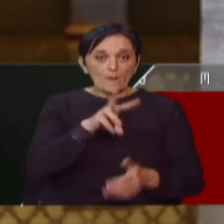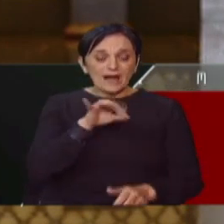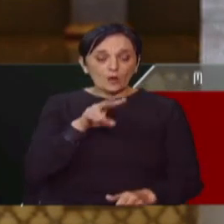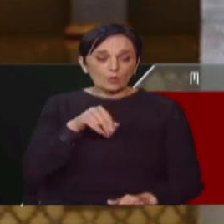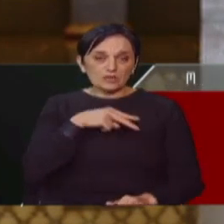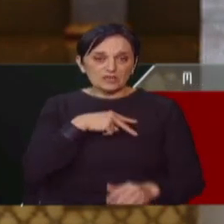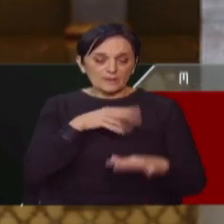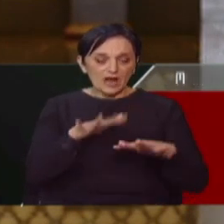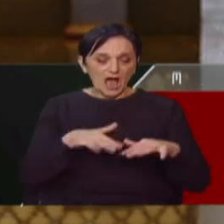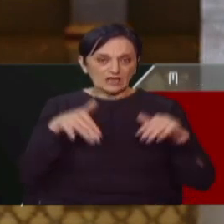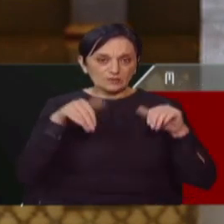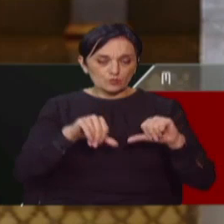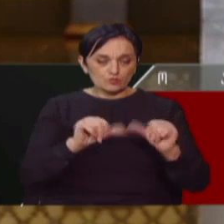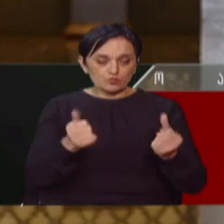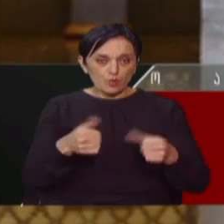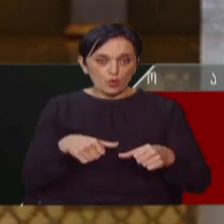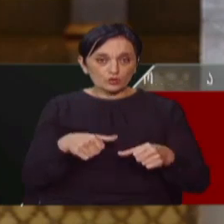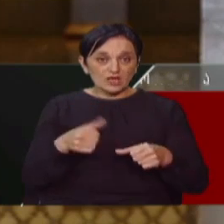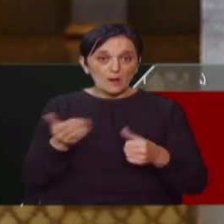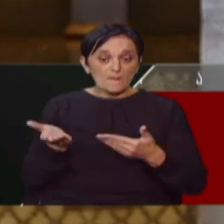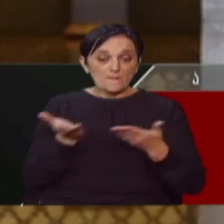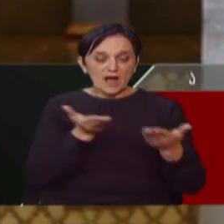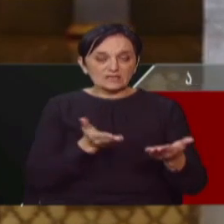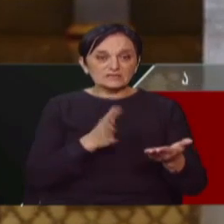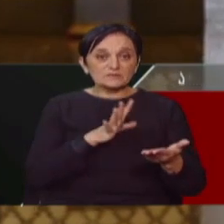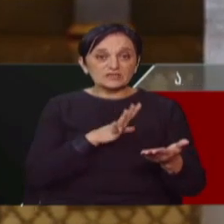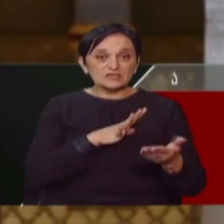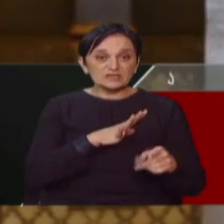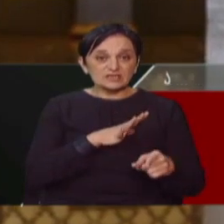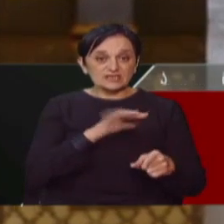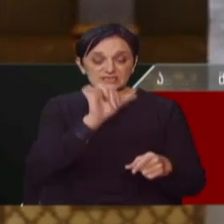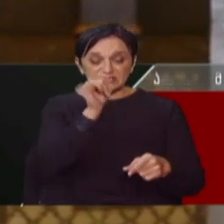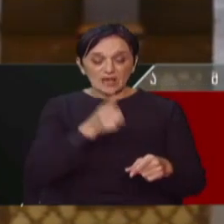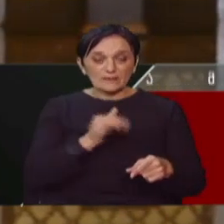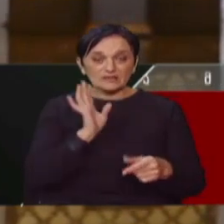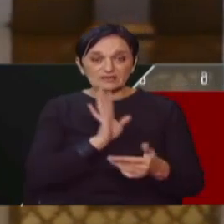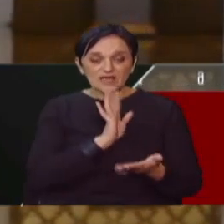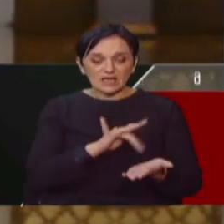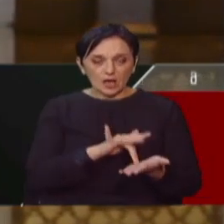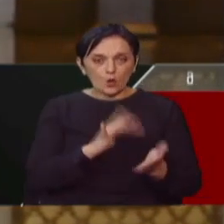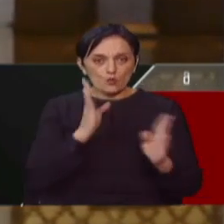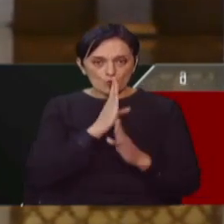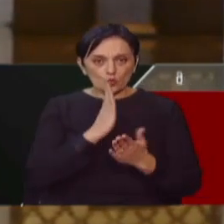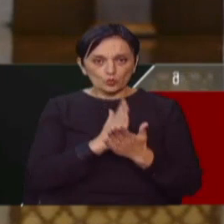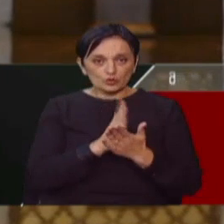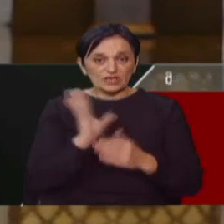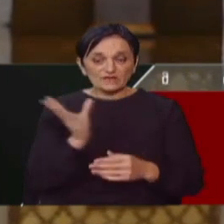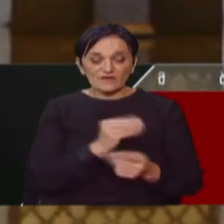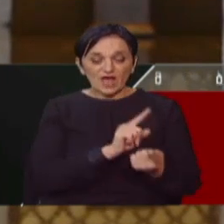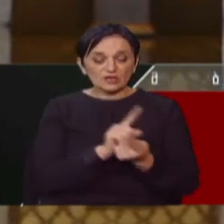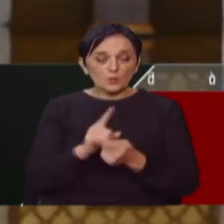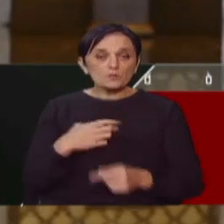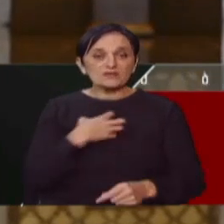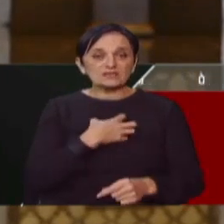ფრანკოფონიის საპარლამენტო ასამბლეის ფორმატში, რომლის მასპინძელიც იყო ამ შემთხვევაში საბერძნეთის დედაქალაქი. ბუნებრივია, რომ ყველა შეხვედრაზე